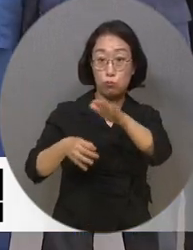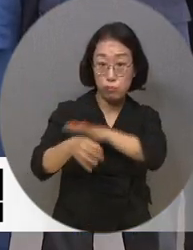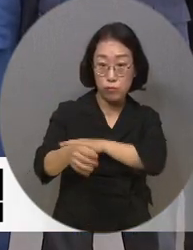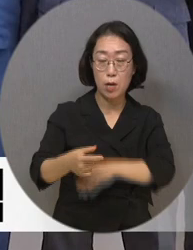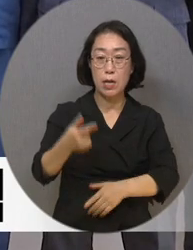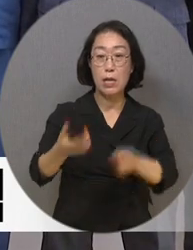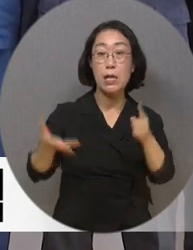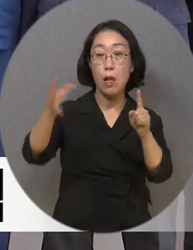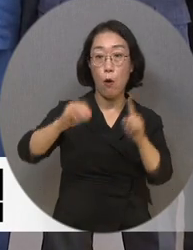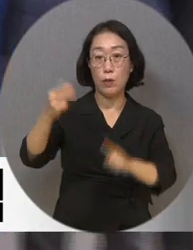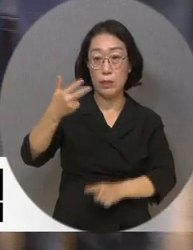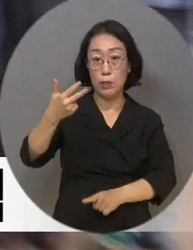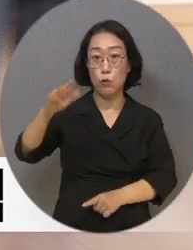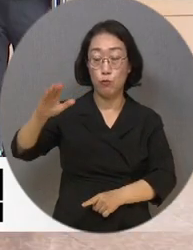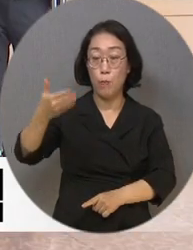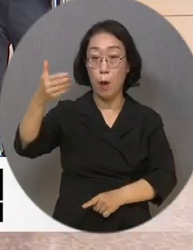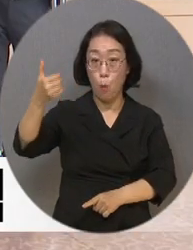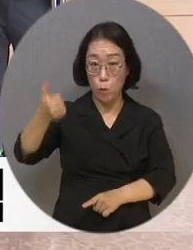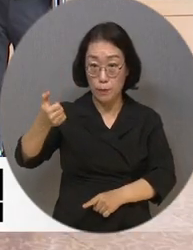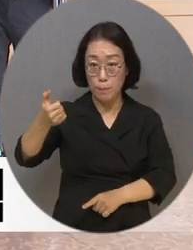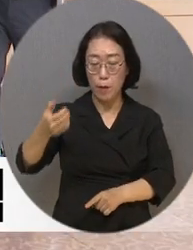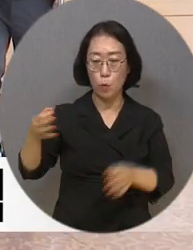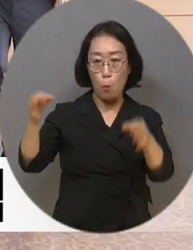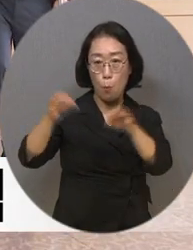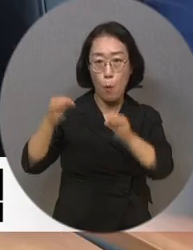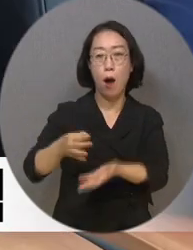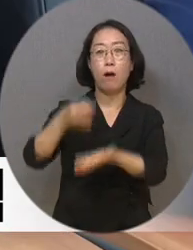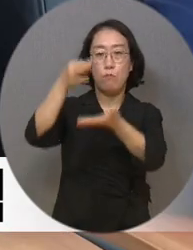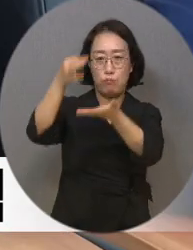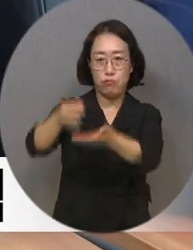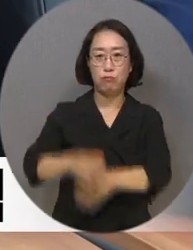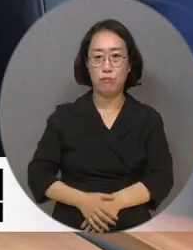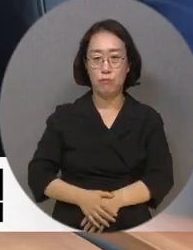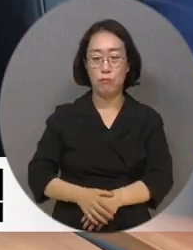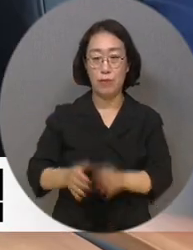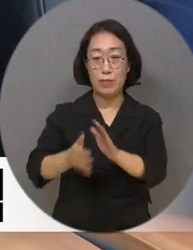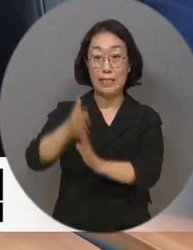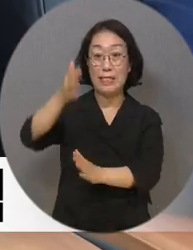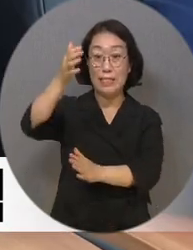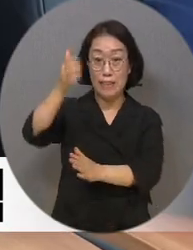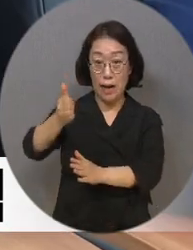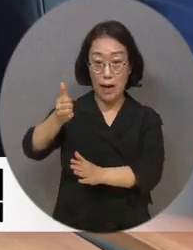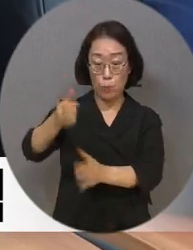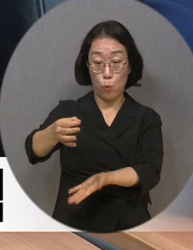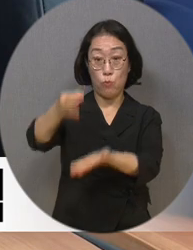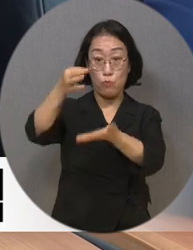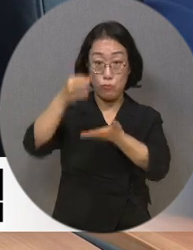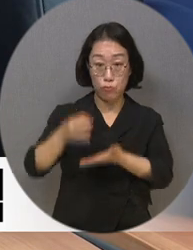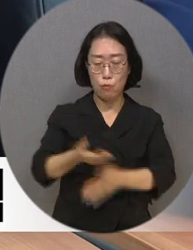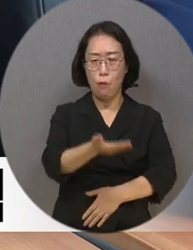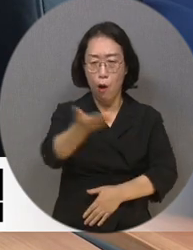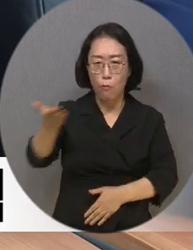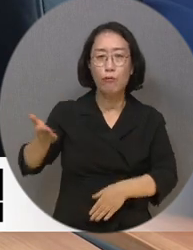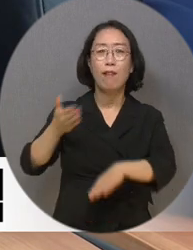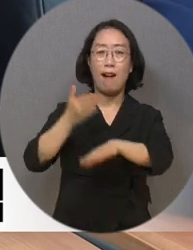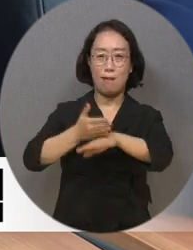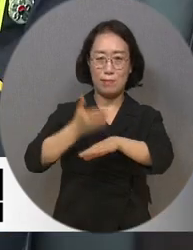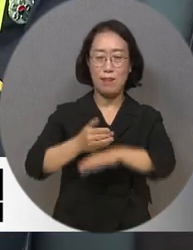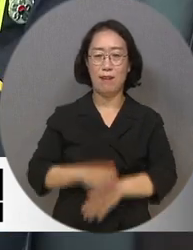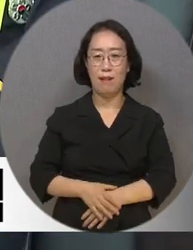1억 7,950만 원을 기탁했습니다. 정인하 광양시장은 지역 기업들의 감사를